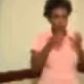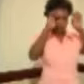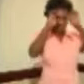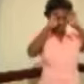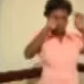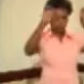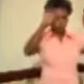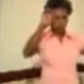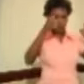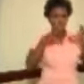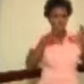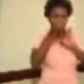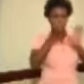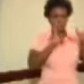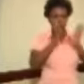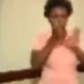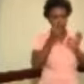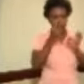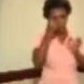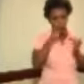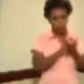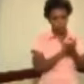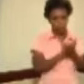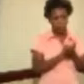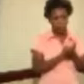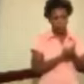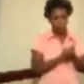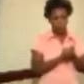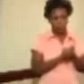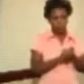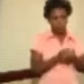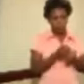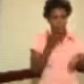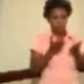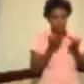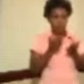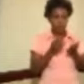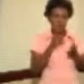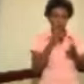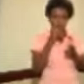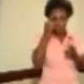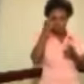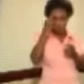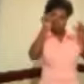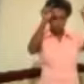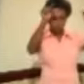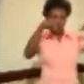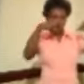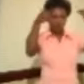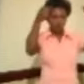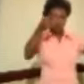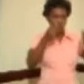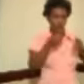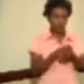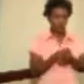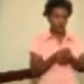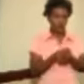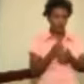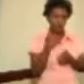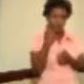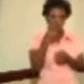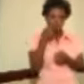communication. Et moi, il y a un candidat qui a parlé de e-government. Alors, justement, qui politique que